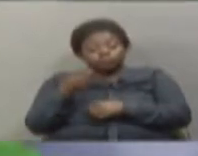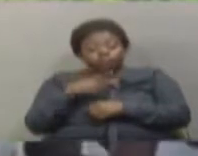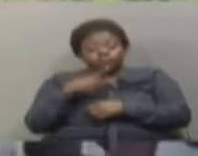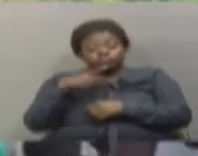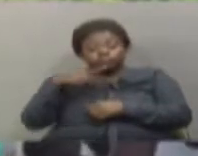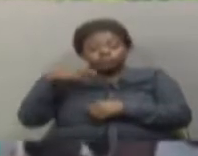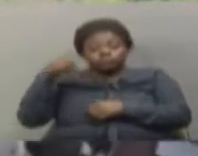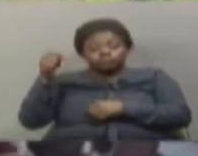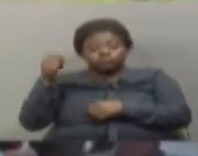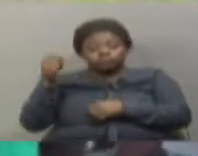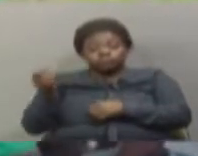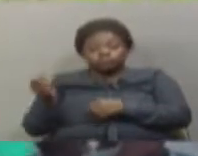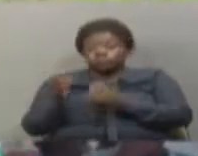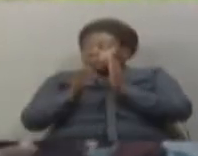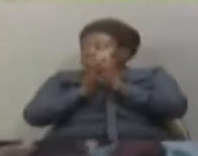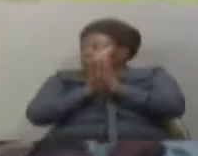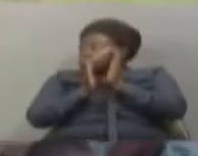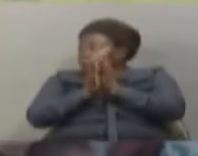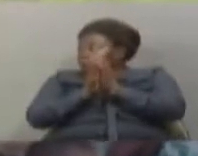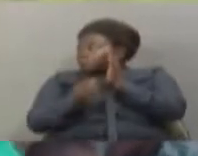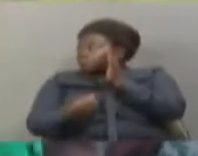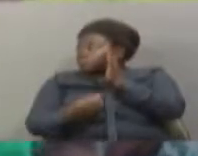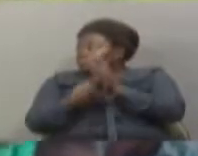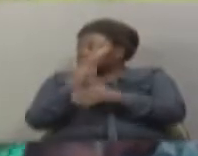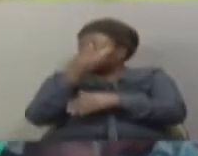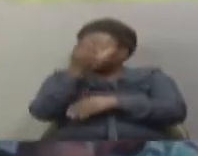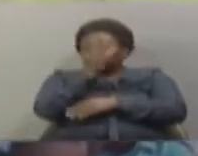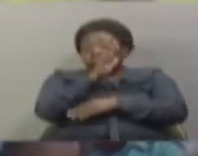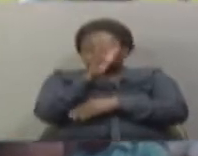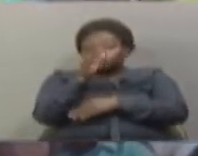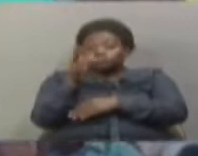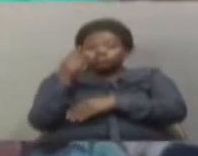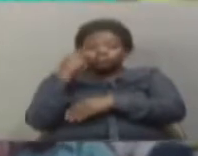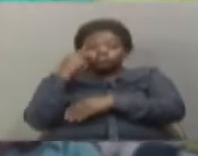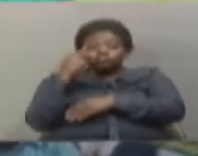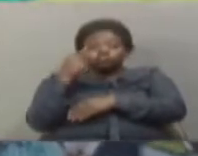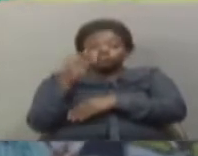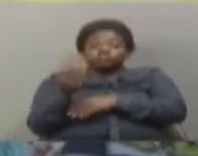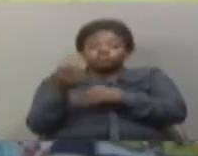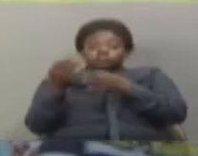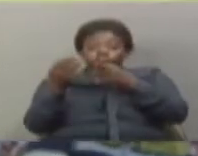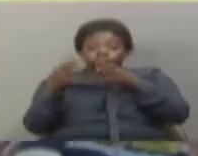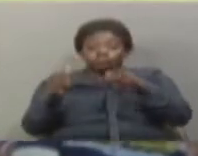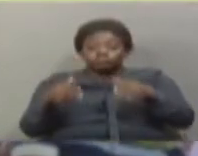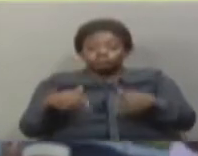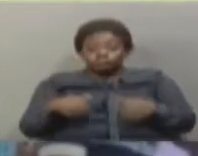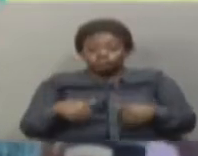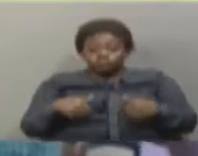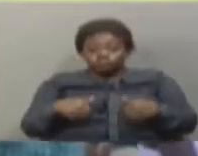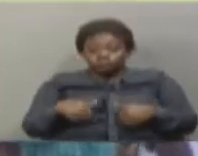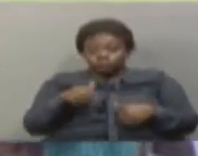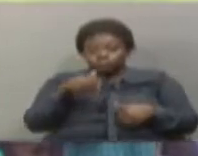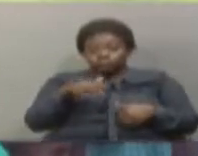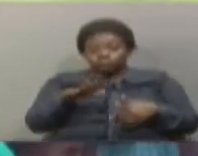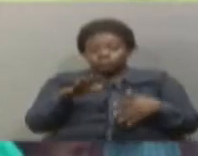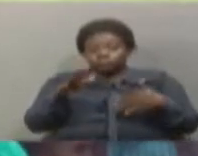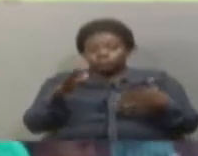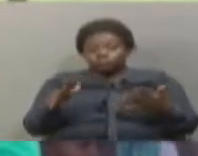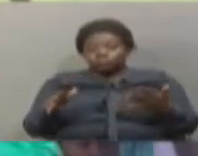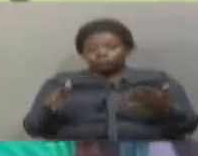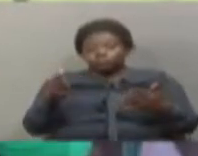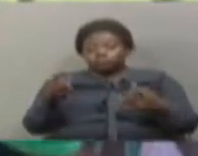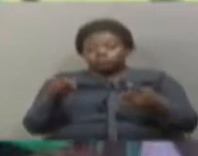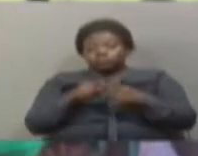bannyonnyola. Asimbe omuti gumu era tulaba nti we tunaamalirayo abavubuka abo tujja kuba lwakiri naffe